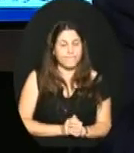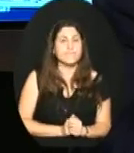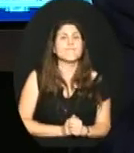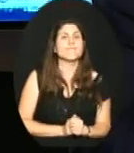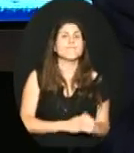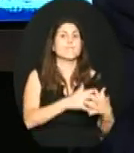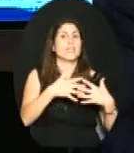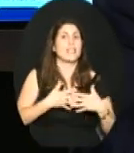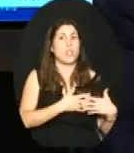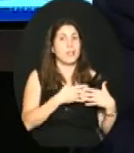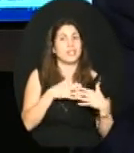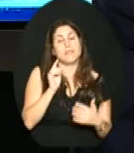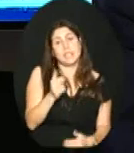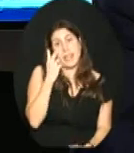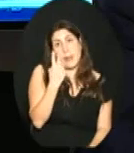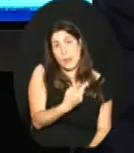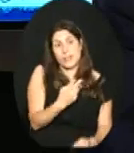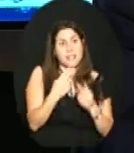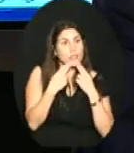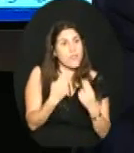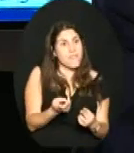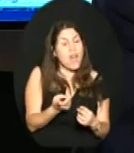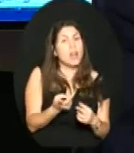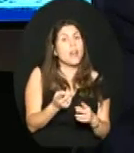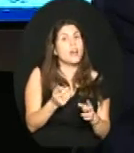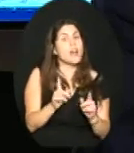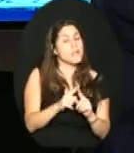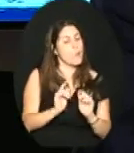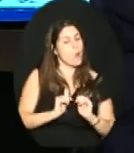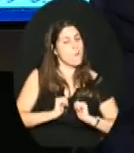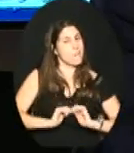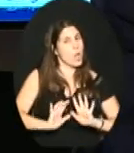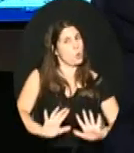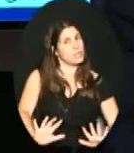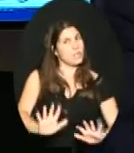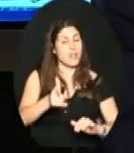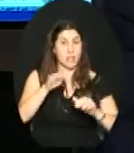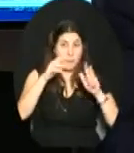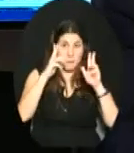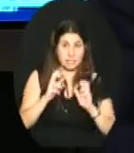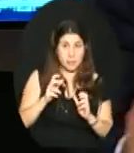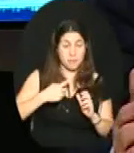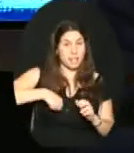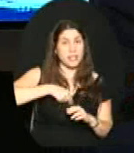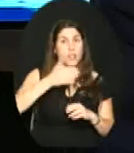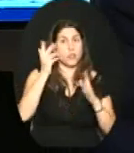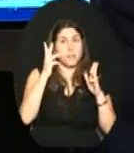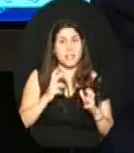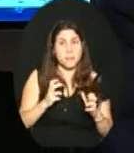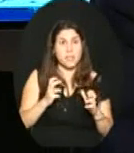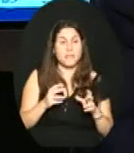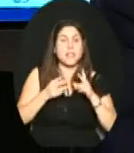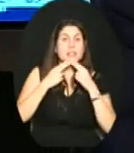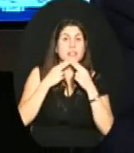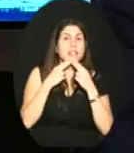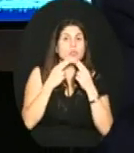ארצות הברית, צריך לראות את התגובה הדי מרוסנת של ארצות הברית, יחד איתה היינו מצפים כזאת